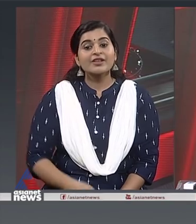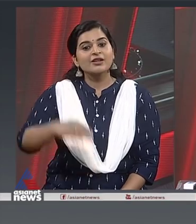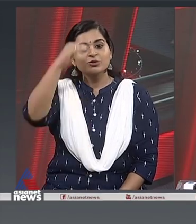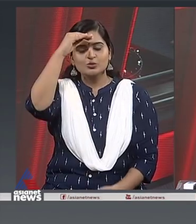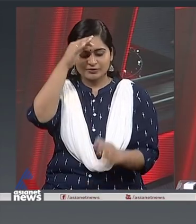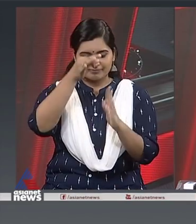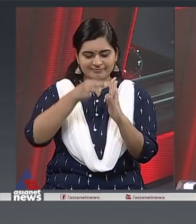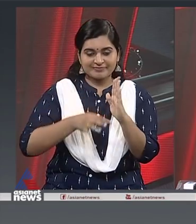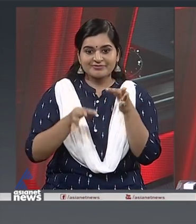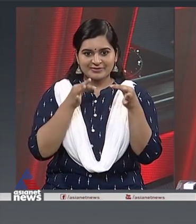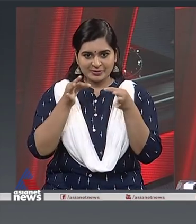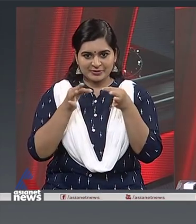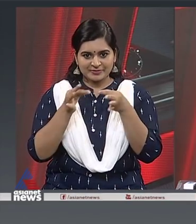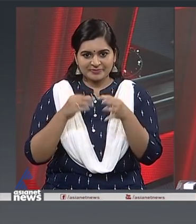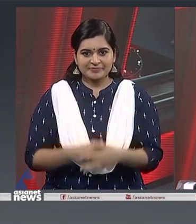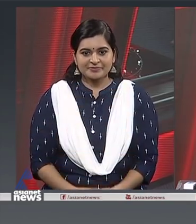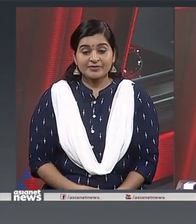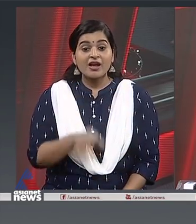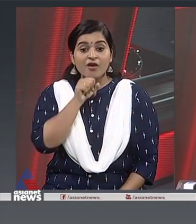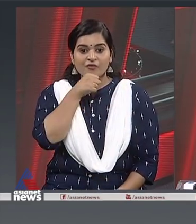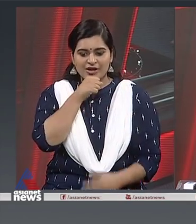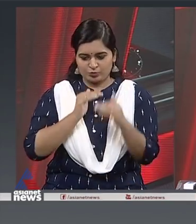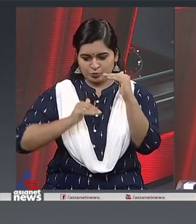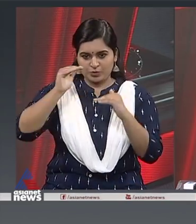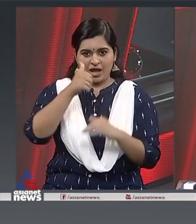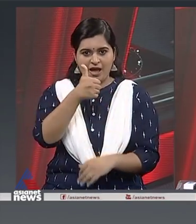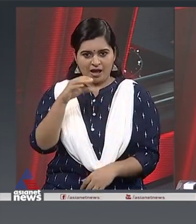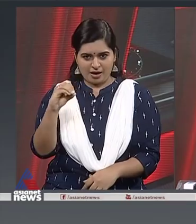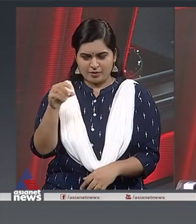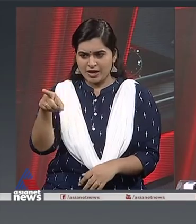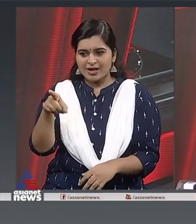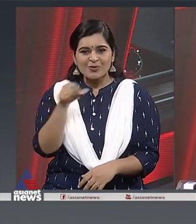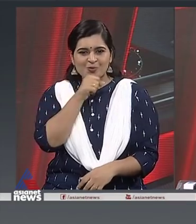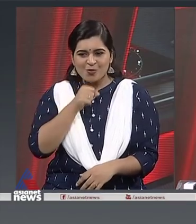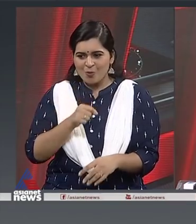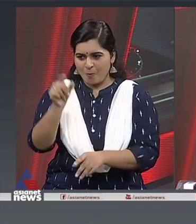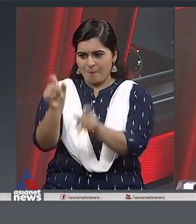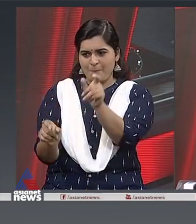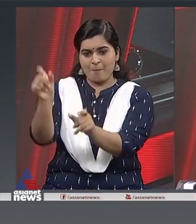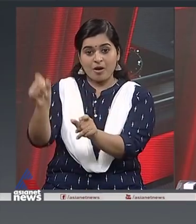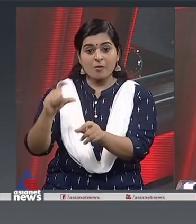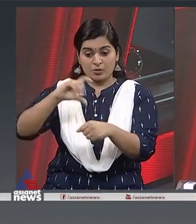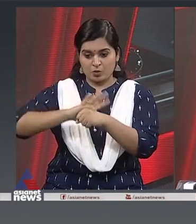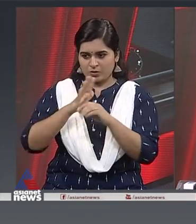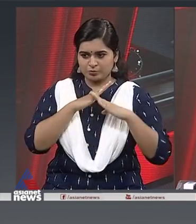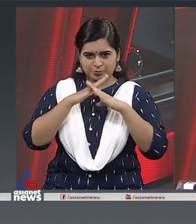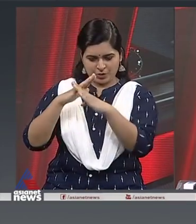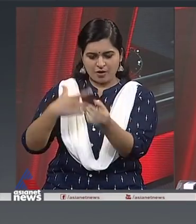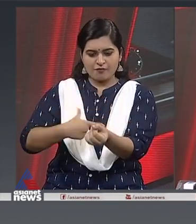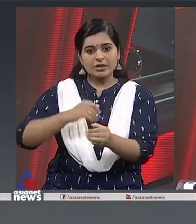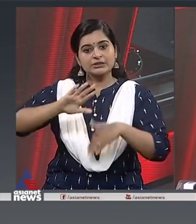വിശദമായ വാർത്തകളിലേക്ക്. 60 കഴിഞ്ഞവർക്കുള്ള കോവിഡ് വാക്സിനേഷനുള്ള രജിസ്ട്രേഷൻ സംസ്ഥാനത്ത് നാളെ തുടങ്ങും. പോർട്ടൽ